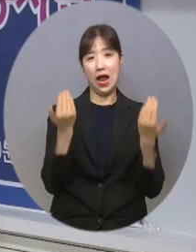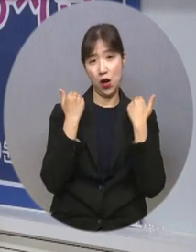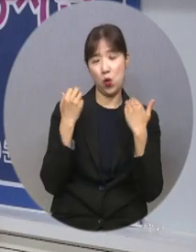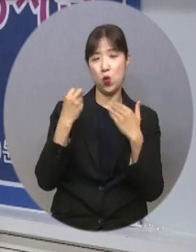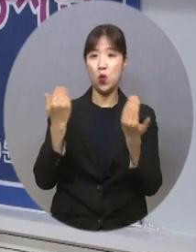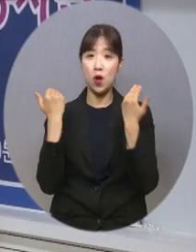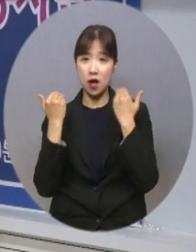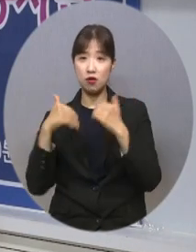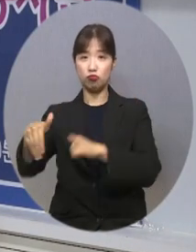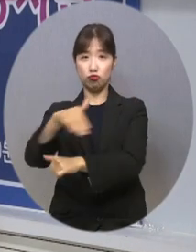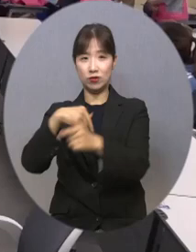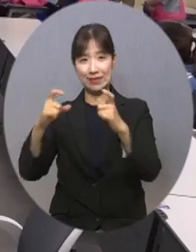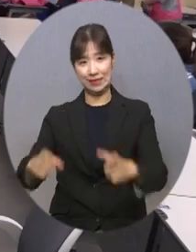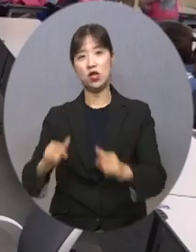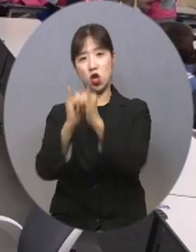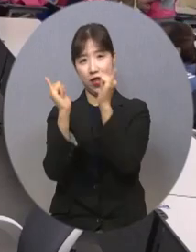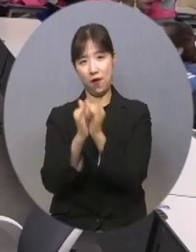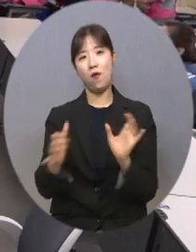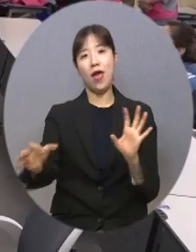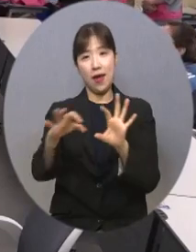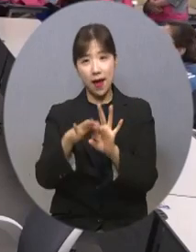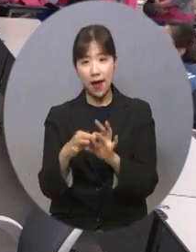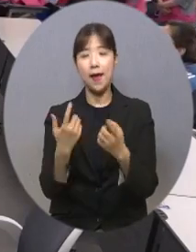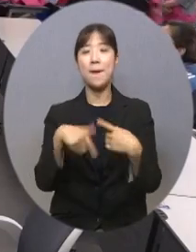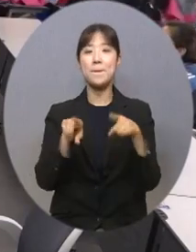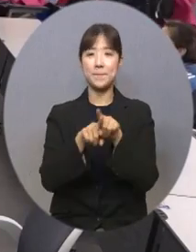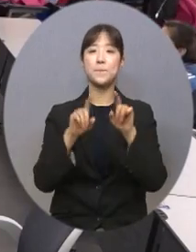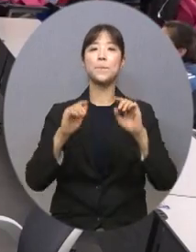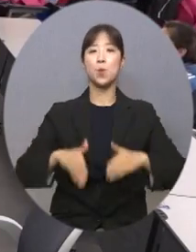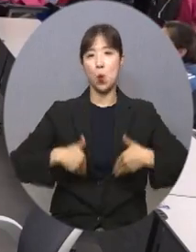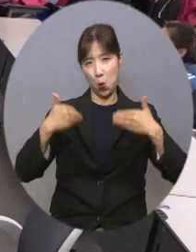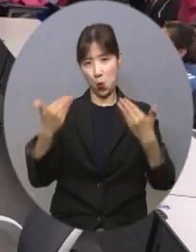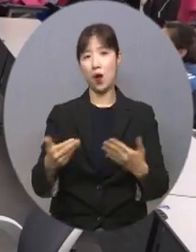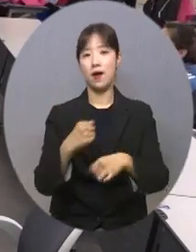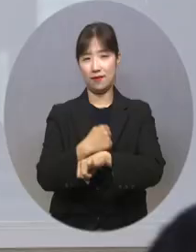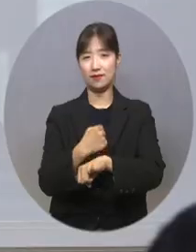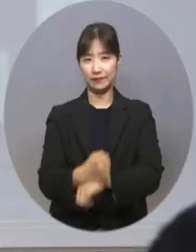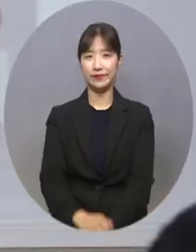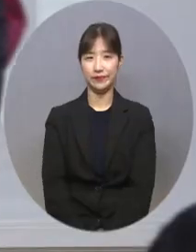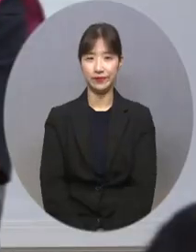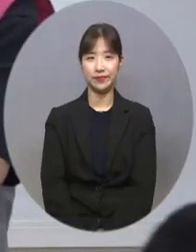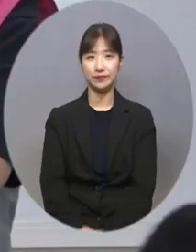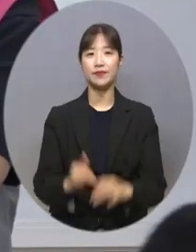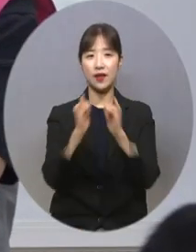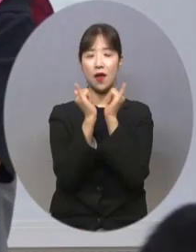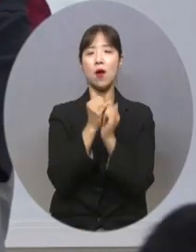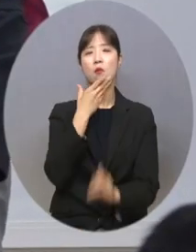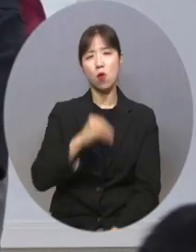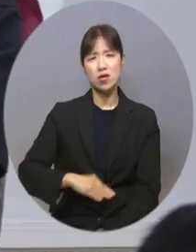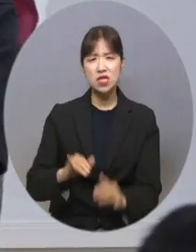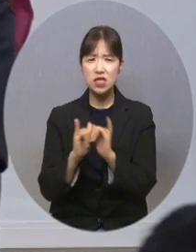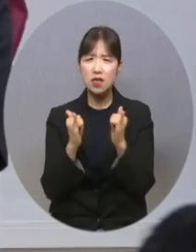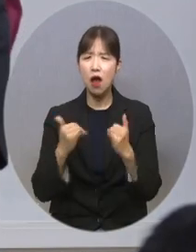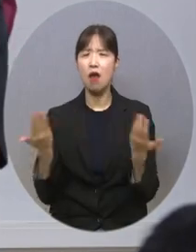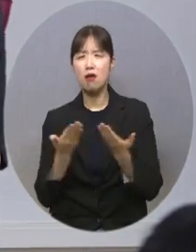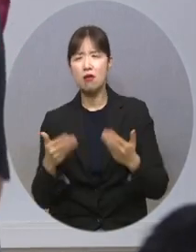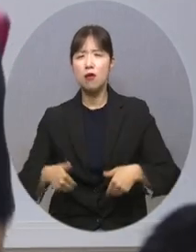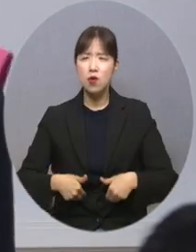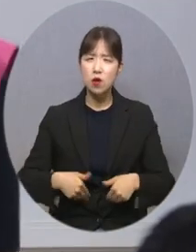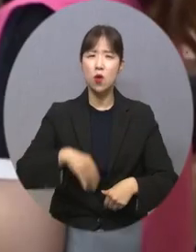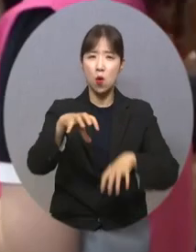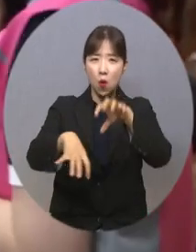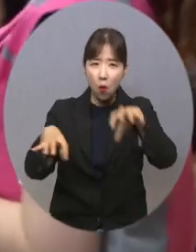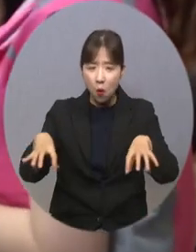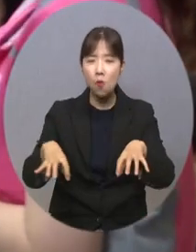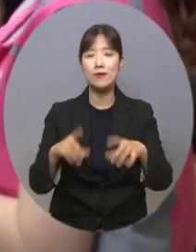학교 주변 지역사회와 연계한 봉사활동을 펼쳐갈 예정입니다. 사회복지사의 손길이 필요한 곳에서